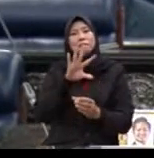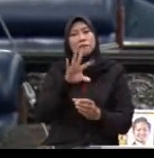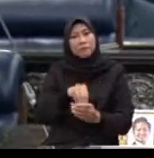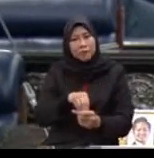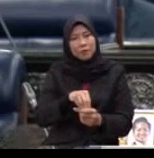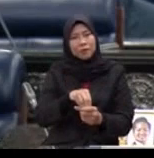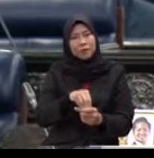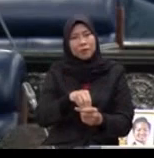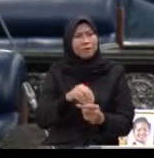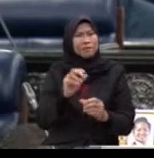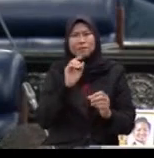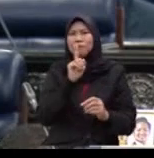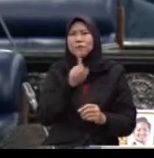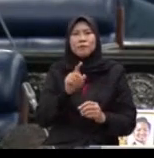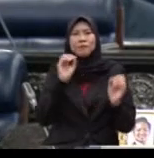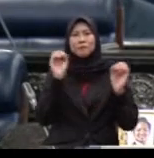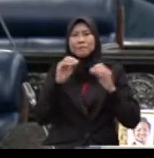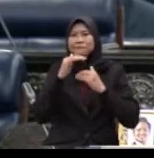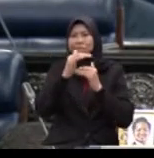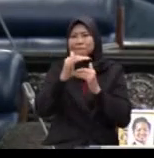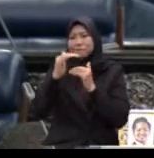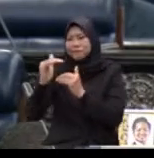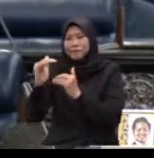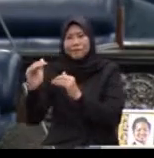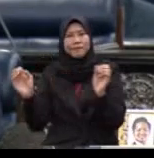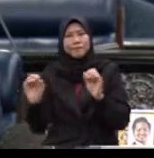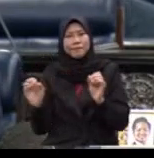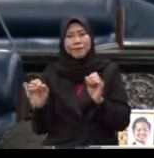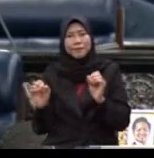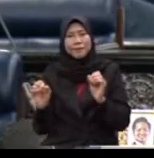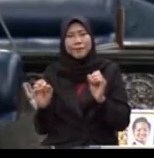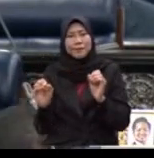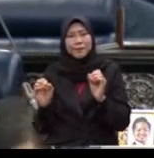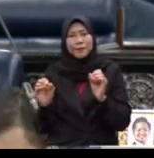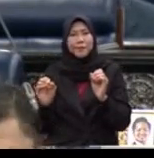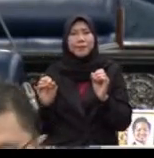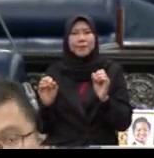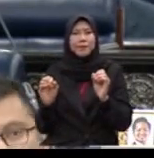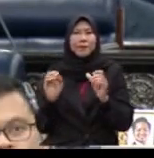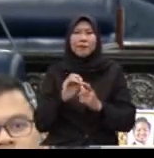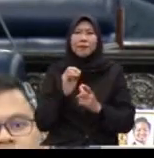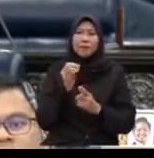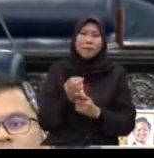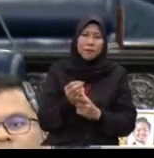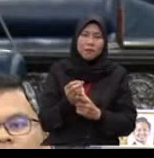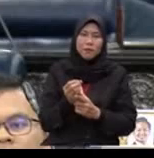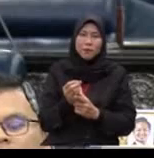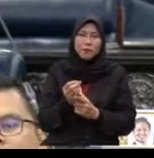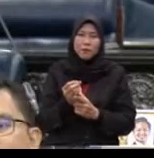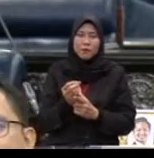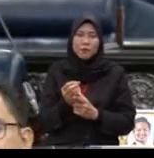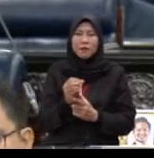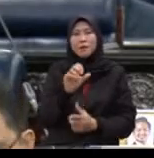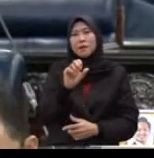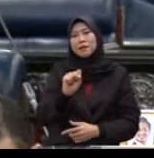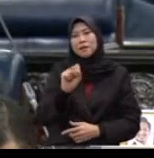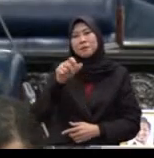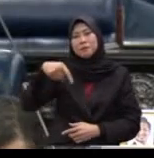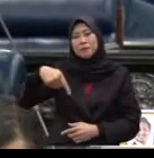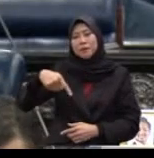not only limited too sertakan penyerapan ataupun kemungkinan penyerapan